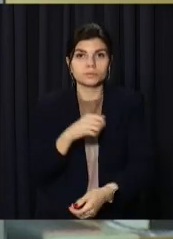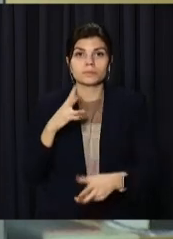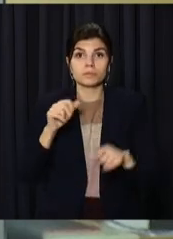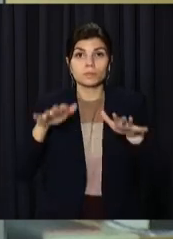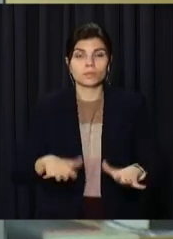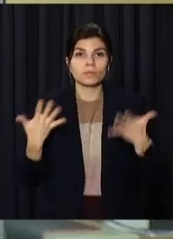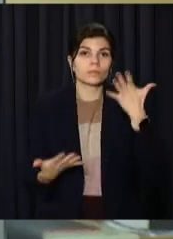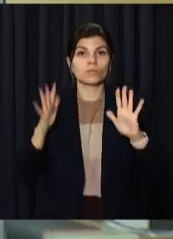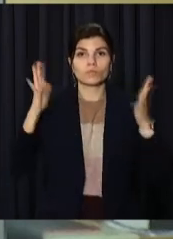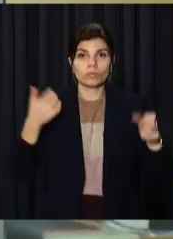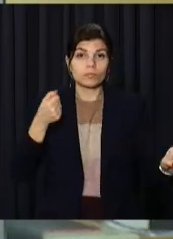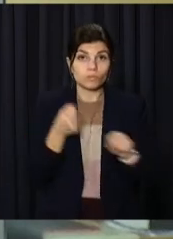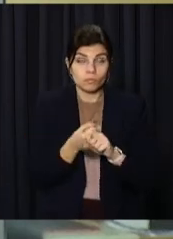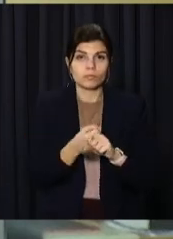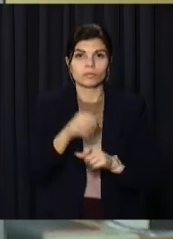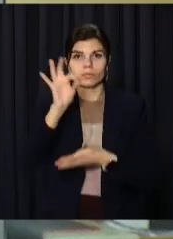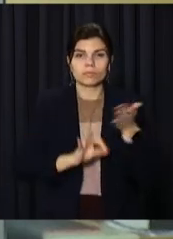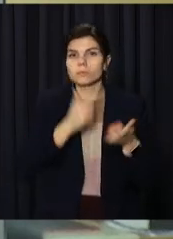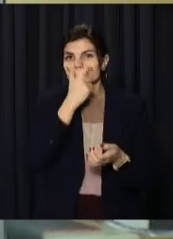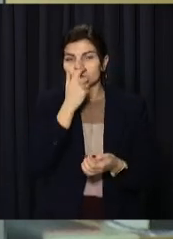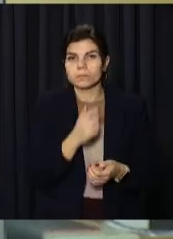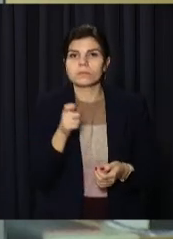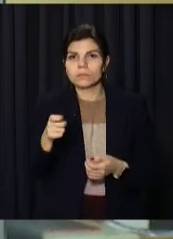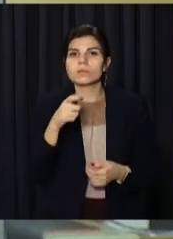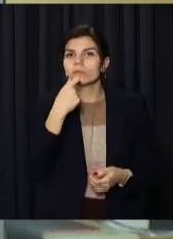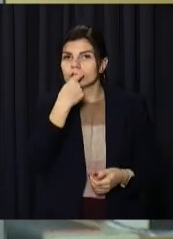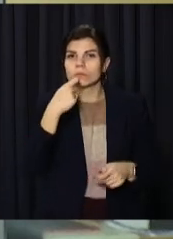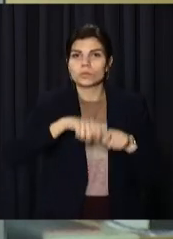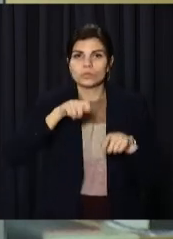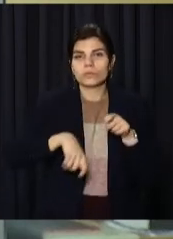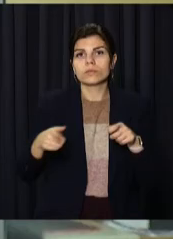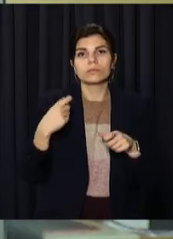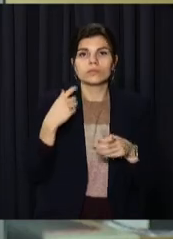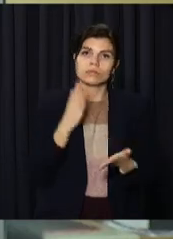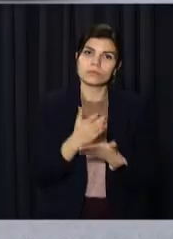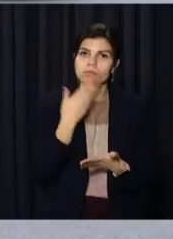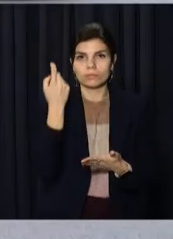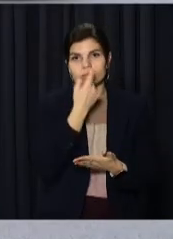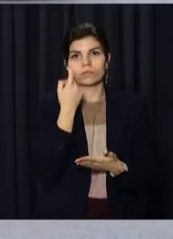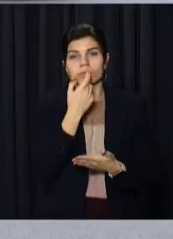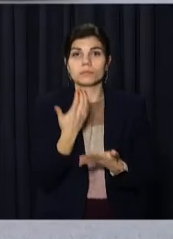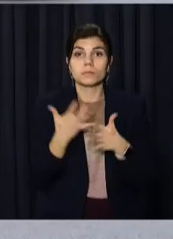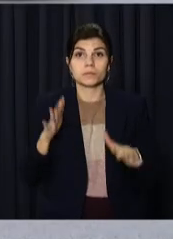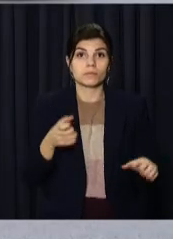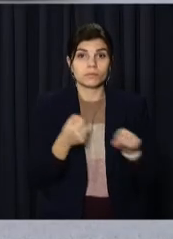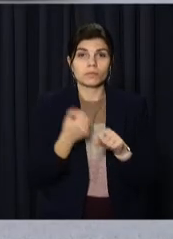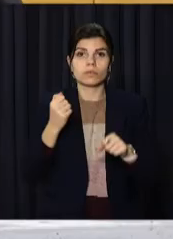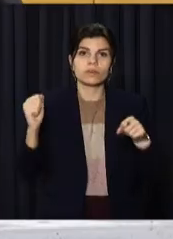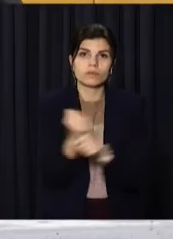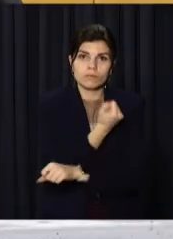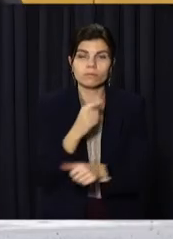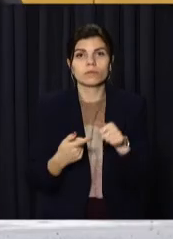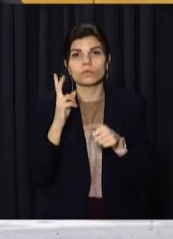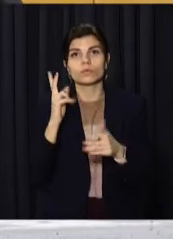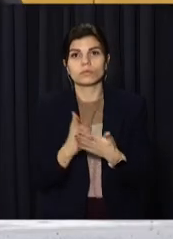місці пригоди. Відповідний законопроєкт вже зареєстрували у Верховній Раді. За документом, якщо на місці ДТП є травмовані чи